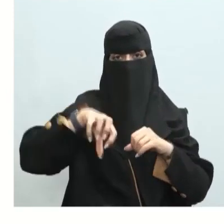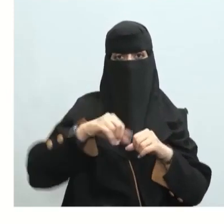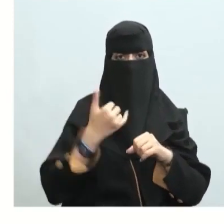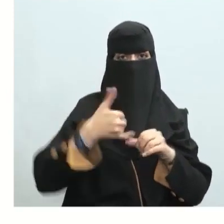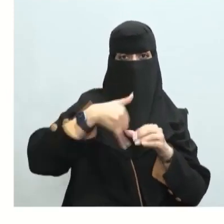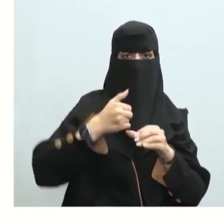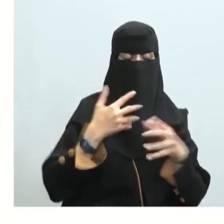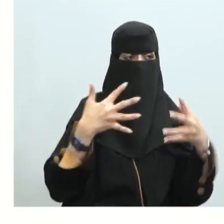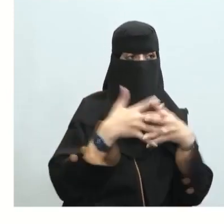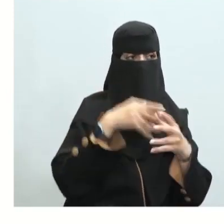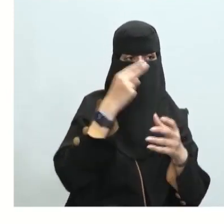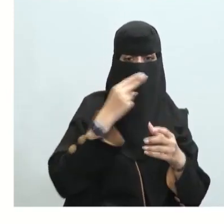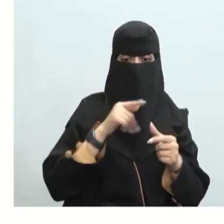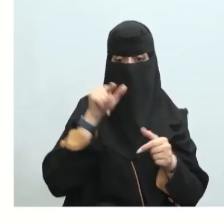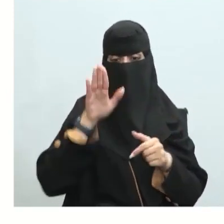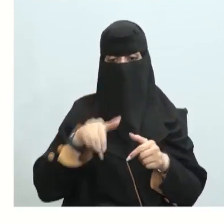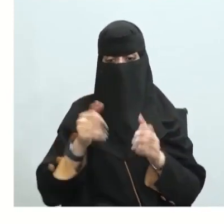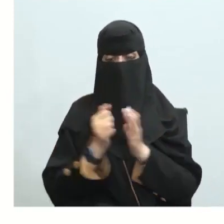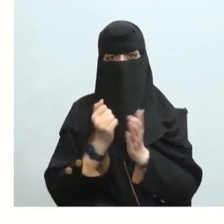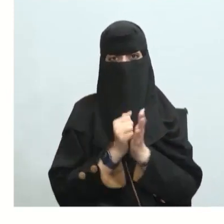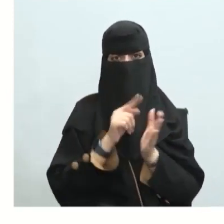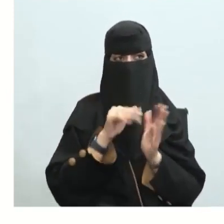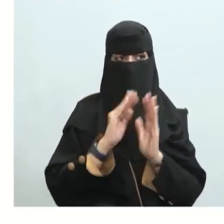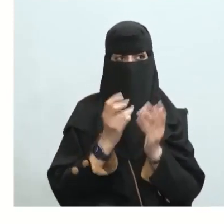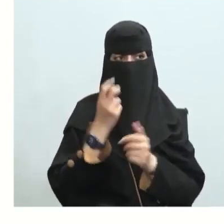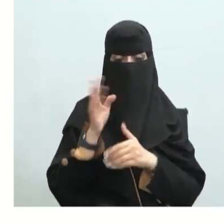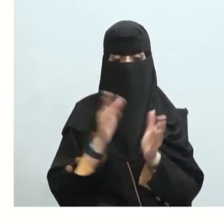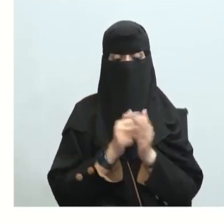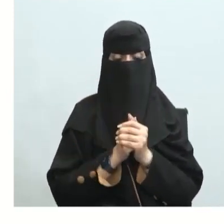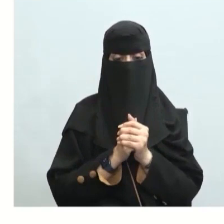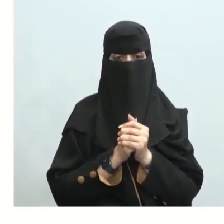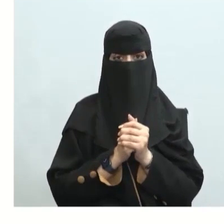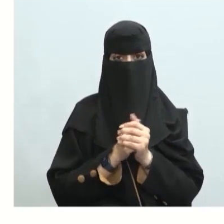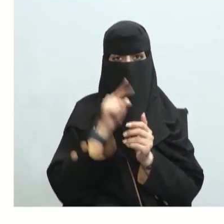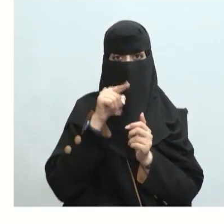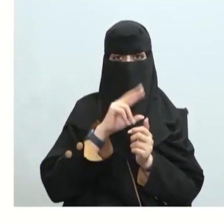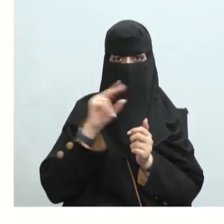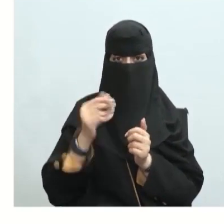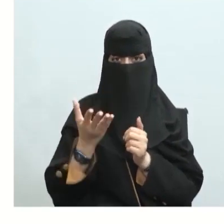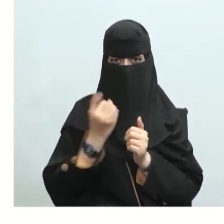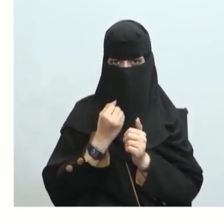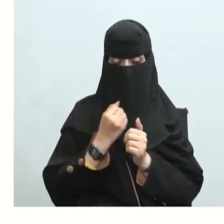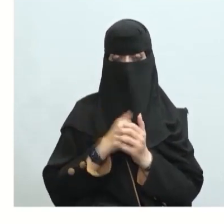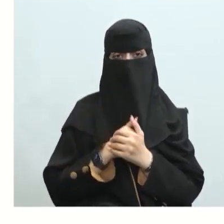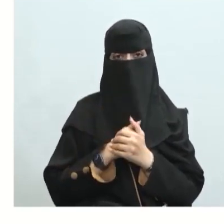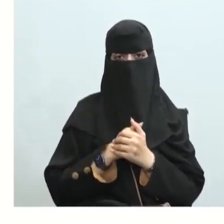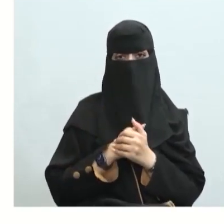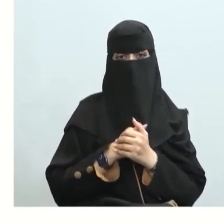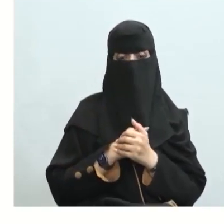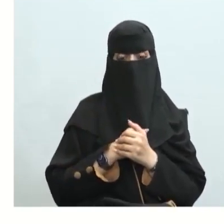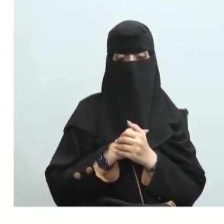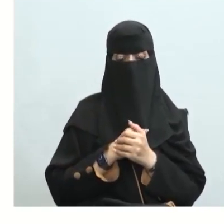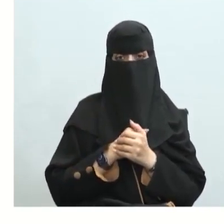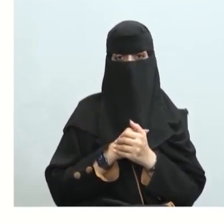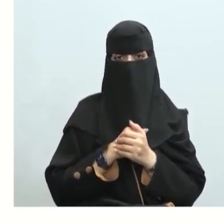الرسام الى اخره هنا انه نشاط نفذه الطلاب طبعا الصف الثاني الثانوي هل يمكنك ان تحاكيه تاتي مثال مثلا مثله زملاك ايضا كتبوا